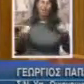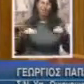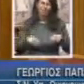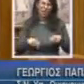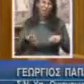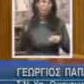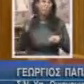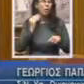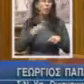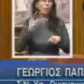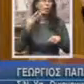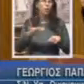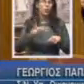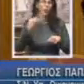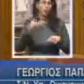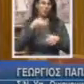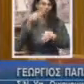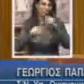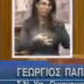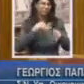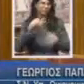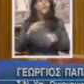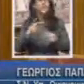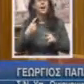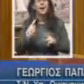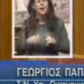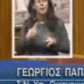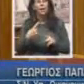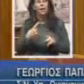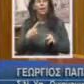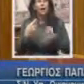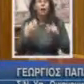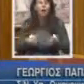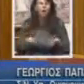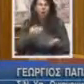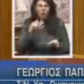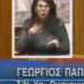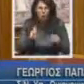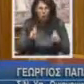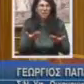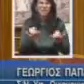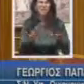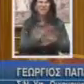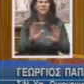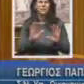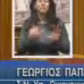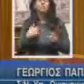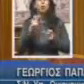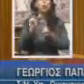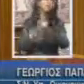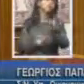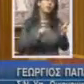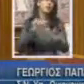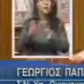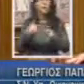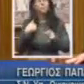σήμερα από τον αρχηγό της αξιωματικής αντιπολίτευσης είναι απλώς κούφια. Για τα επόμενα χρόνια έχει ήδη ζητηθεί